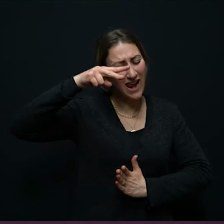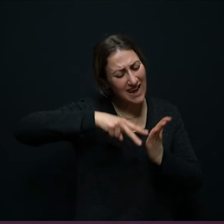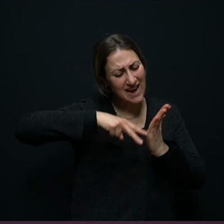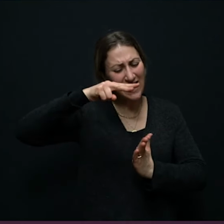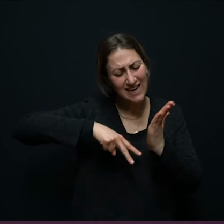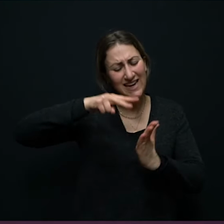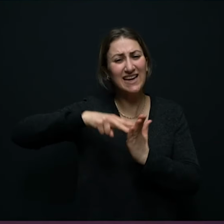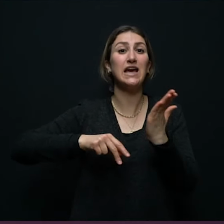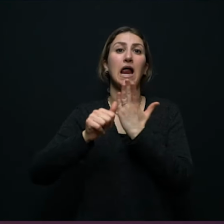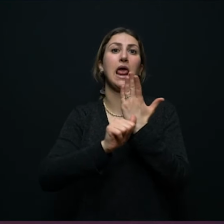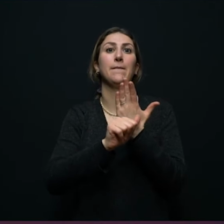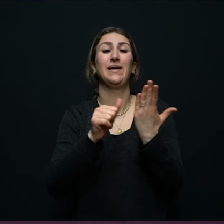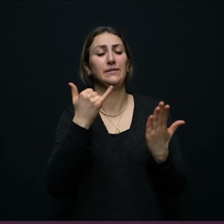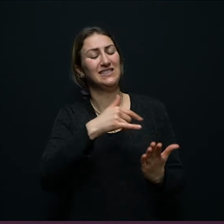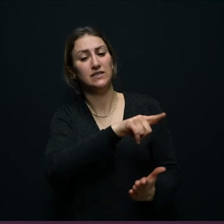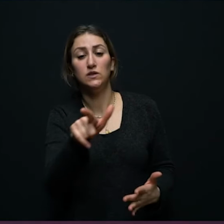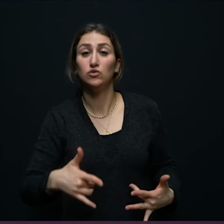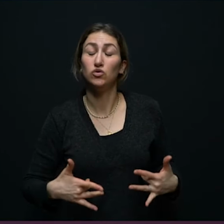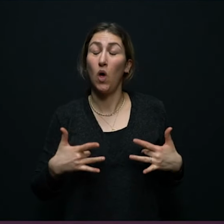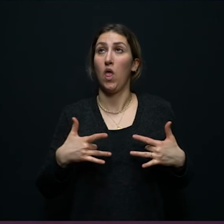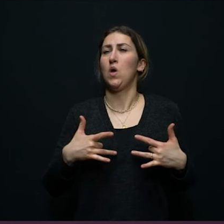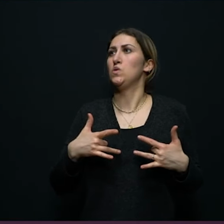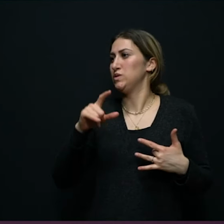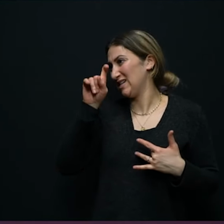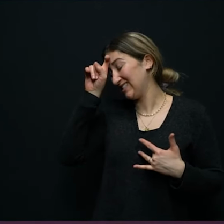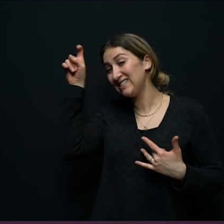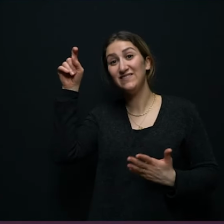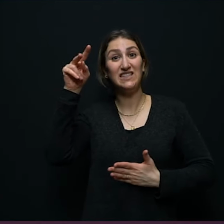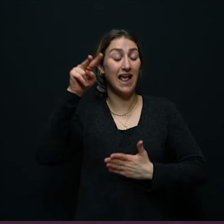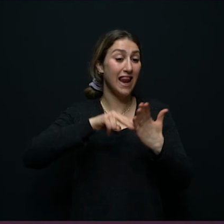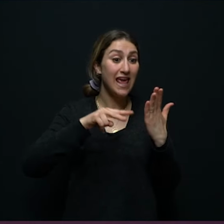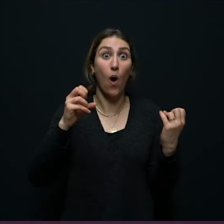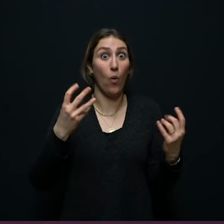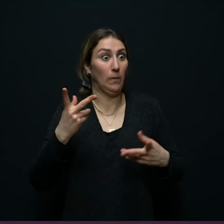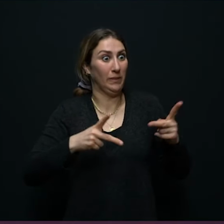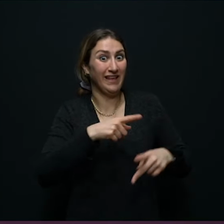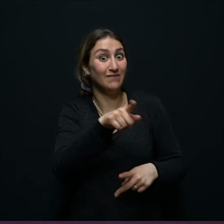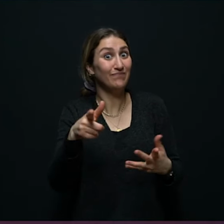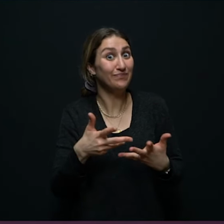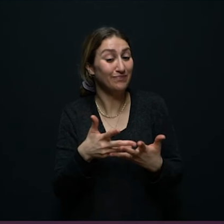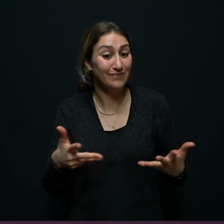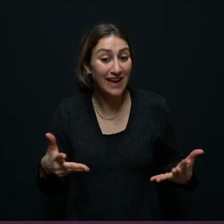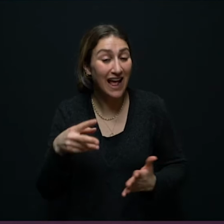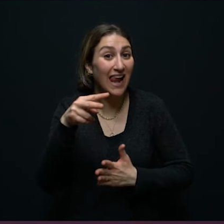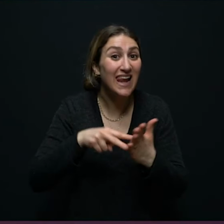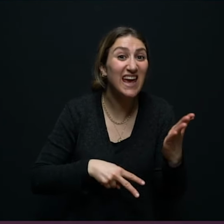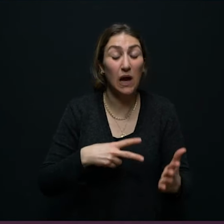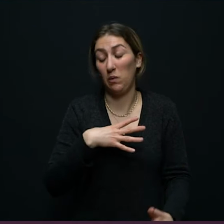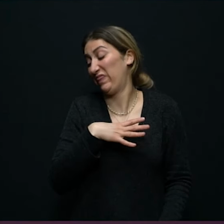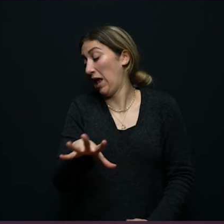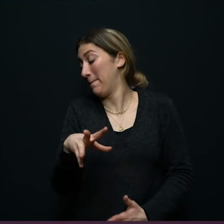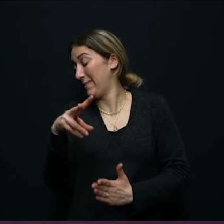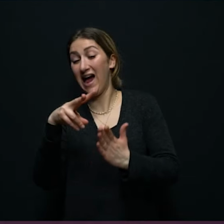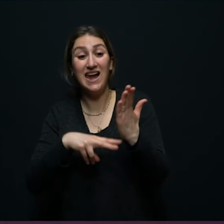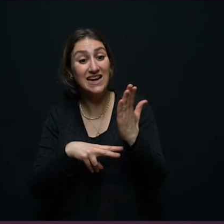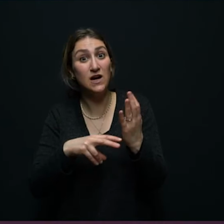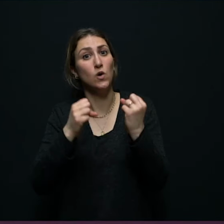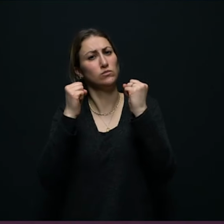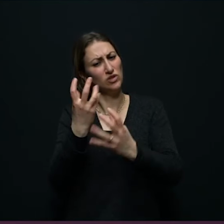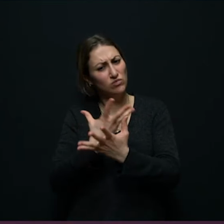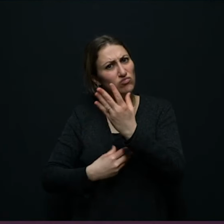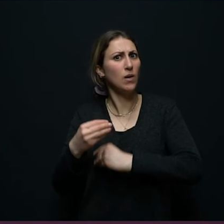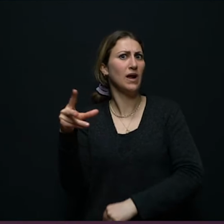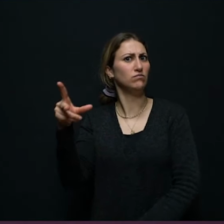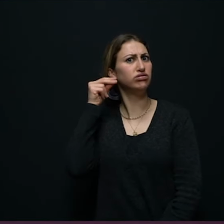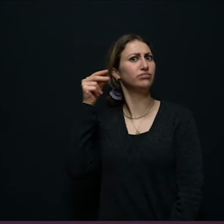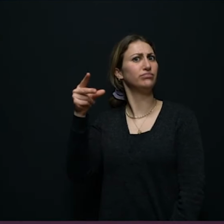lire si vous êtes vous est analphabète ça peut arriver ou bien si vous n'êtes maintenant mais pas lire tout court écoutez là au